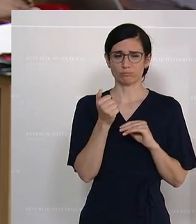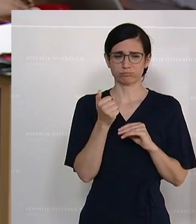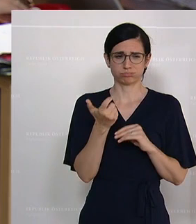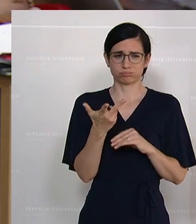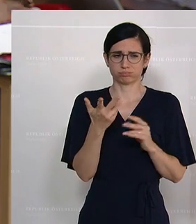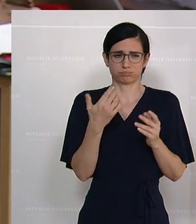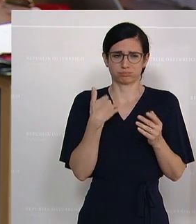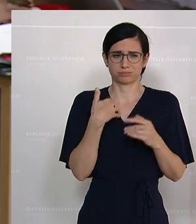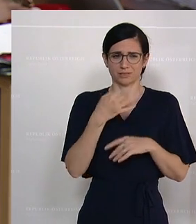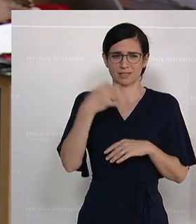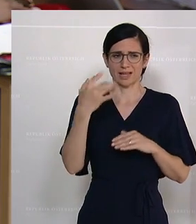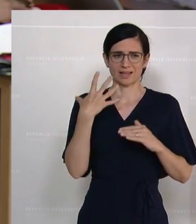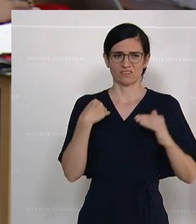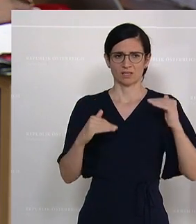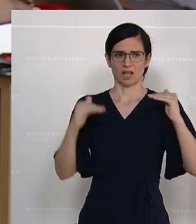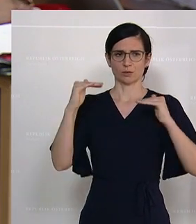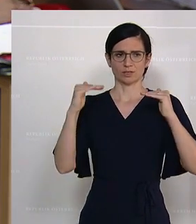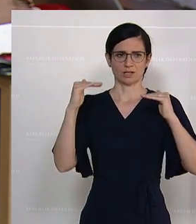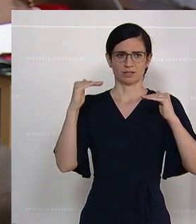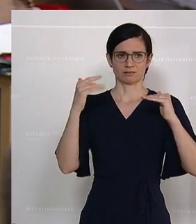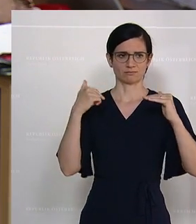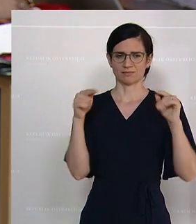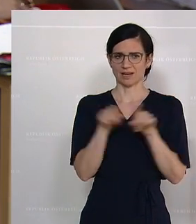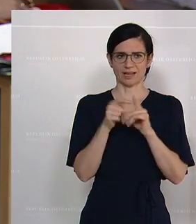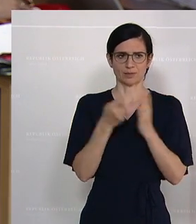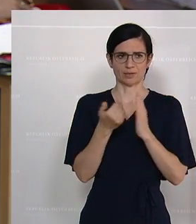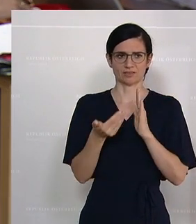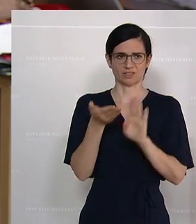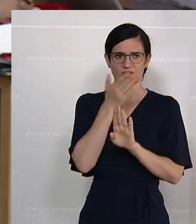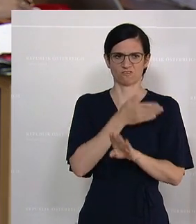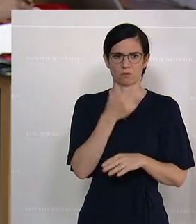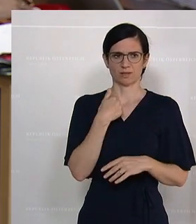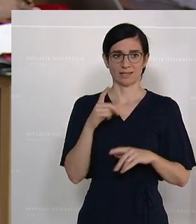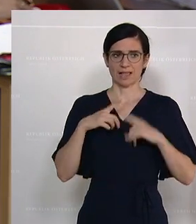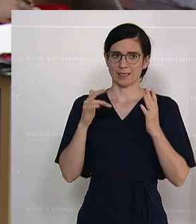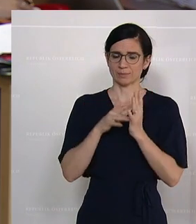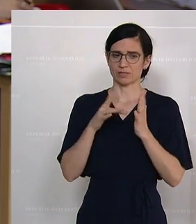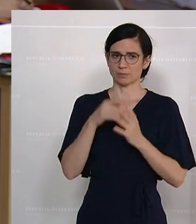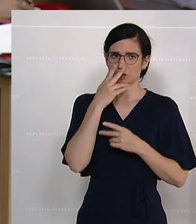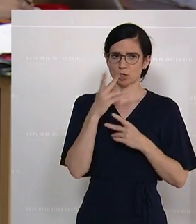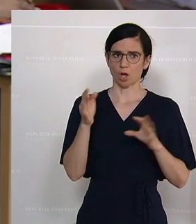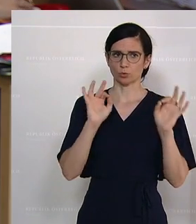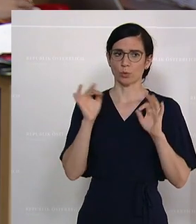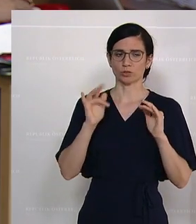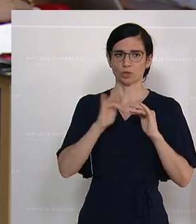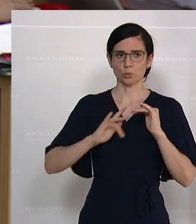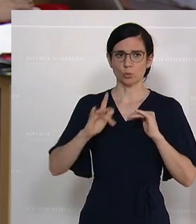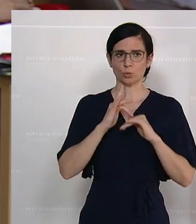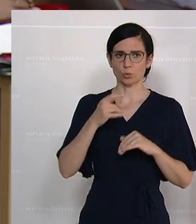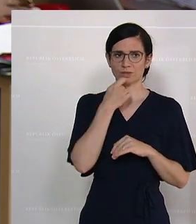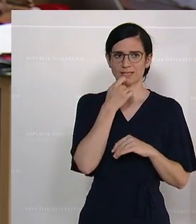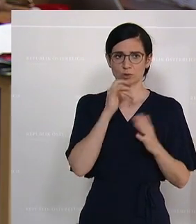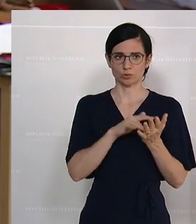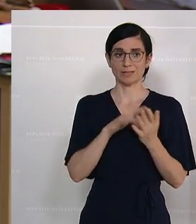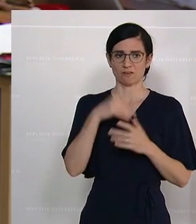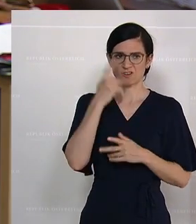heißt das hat nicht funktioniert und wenn man das für die lebensmittel- und anschauen für die kunden endlich verstehe die intention